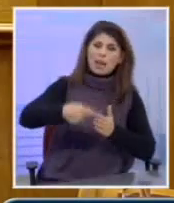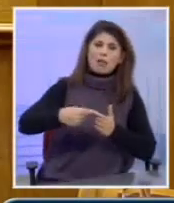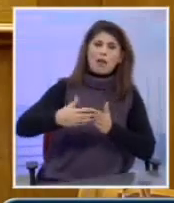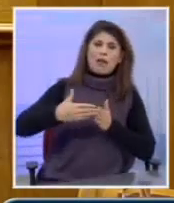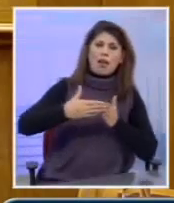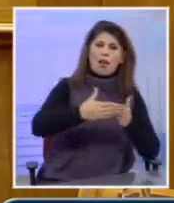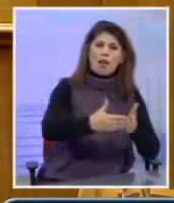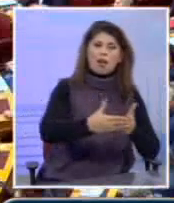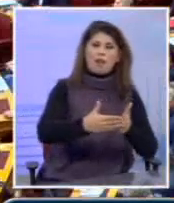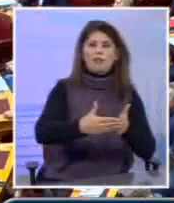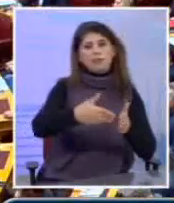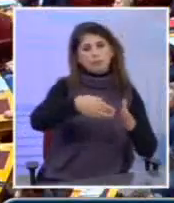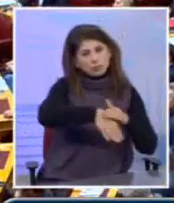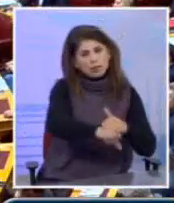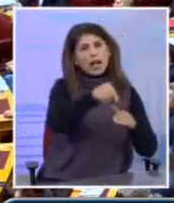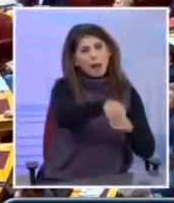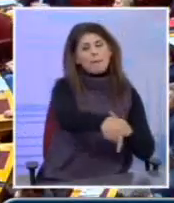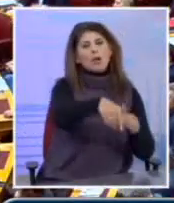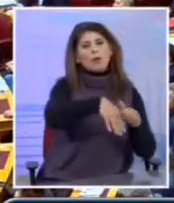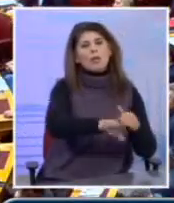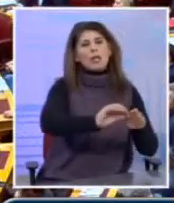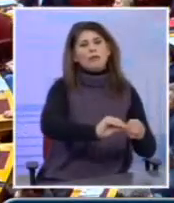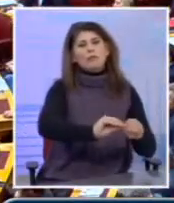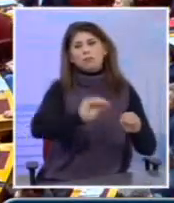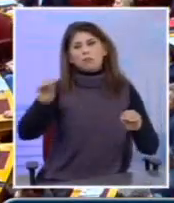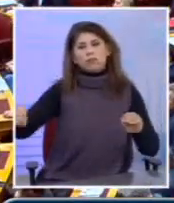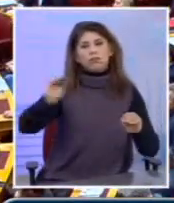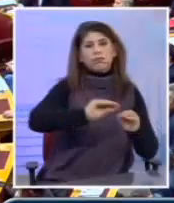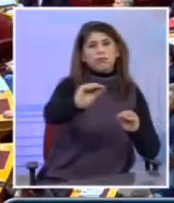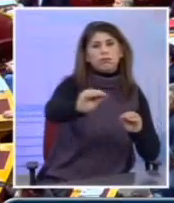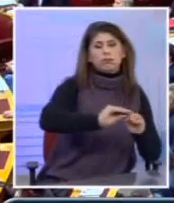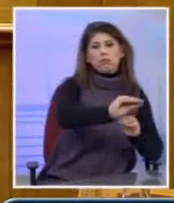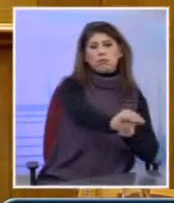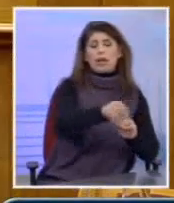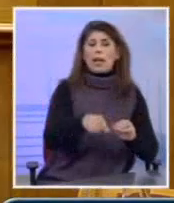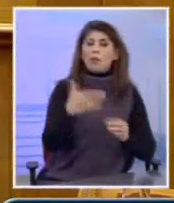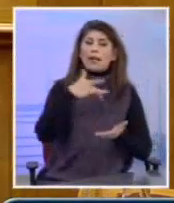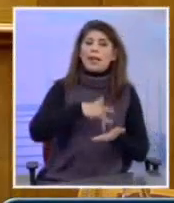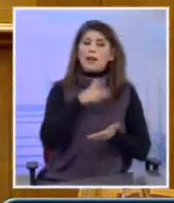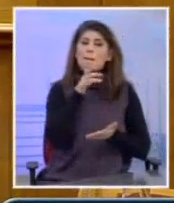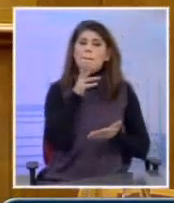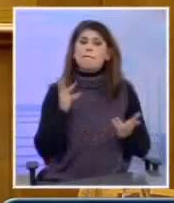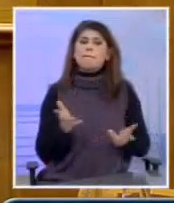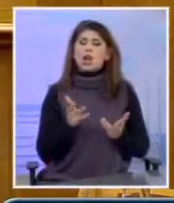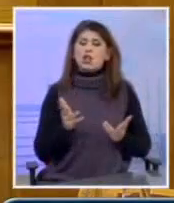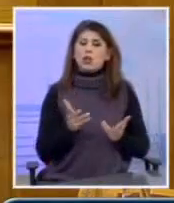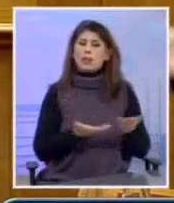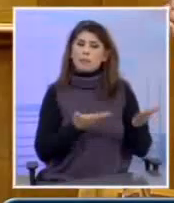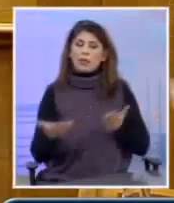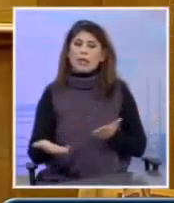είναι να οικοδομήσουμε τα κέντρα προσωρινής υποδοχής ή αλλιώς τα κέντρα για